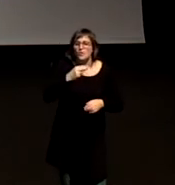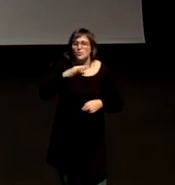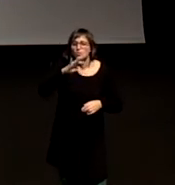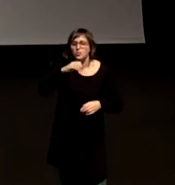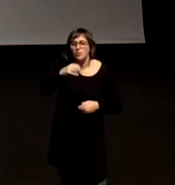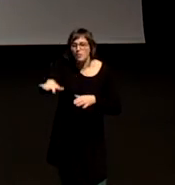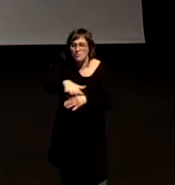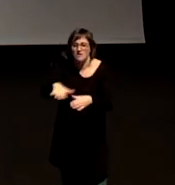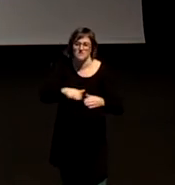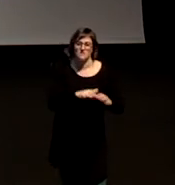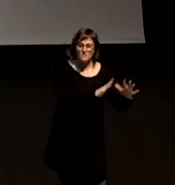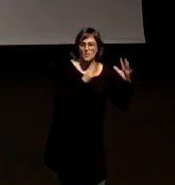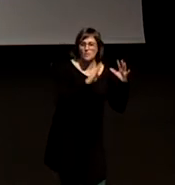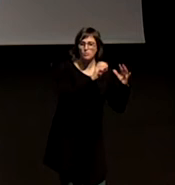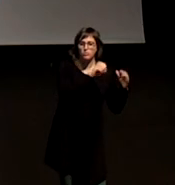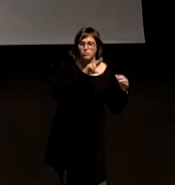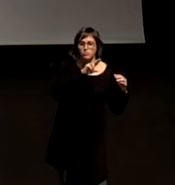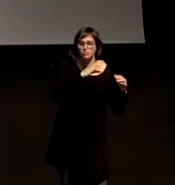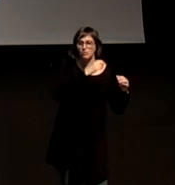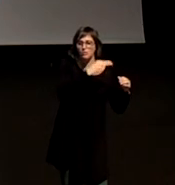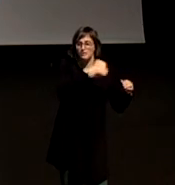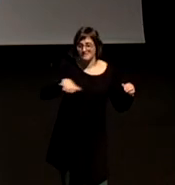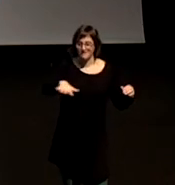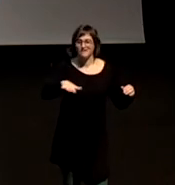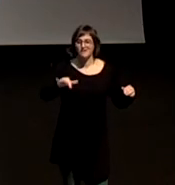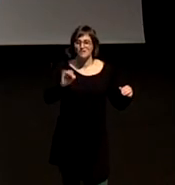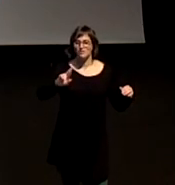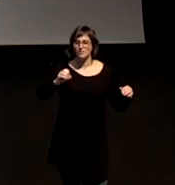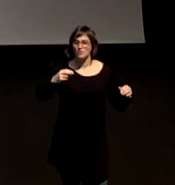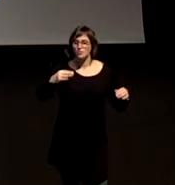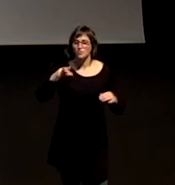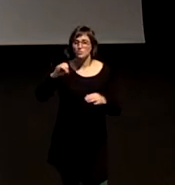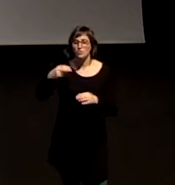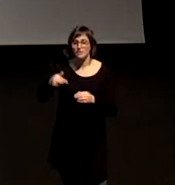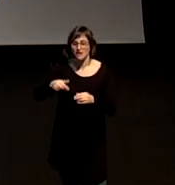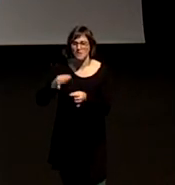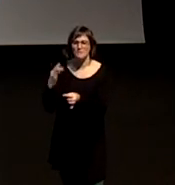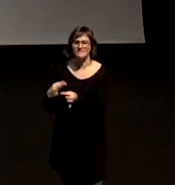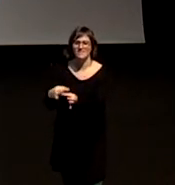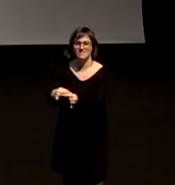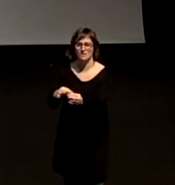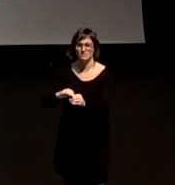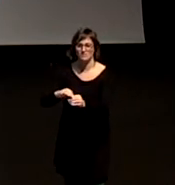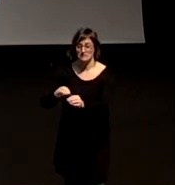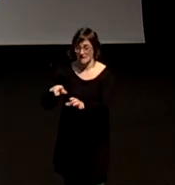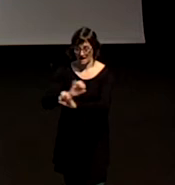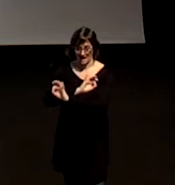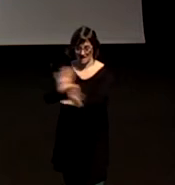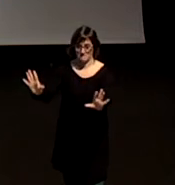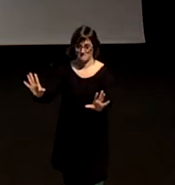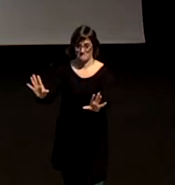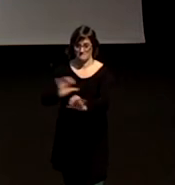forêt de bouconne et c'est que par exemple dans le frontonnais qui est plein de vigne on en a trouvé 0